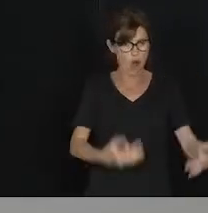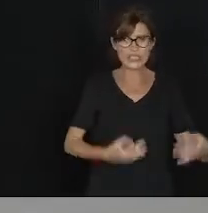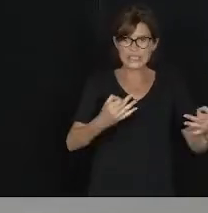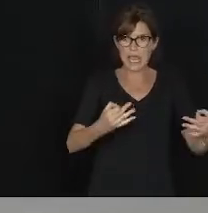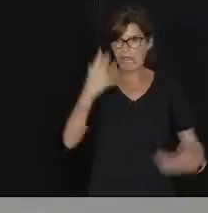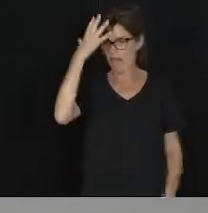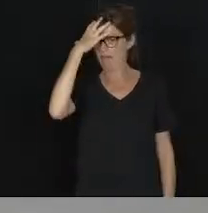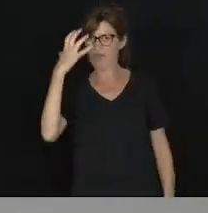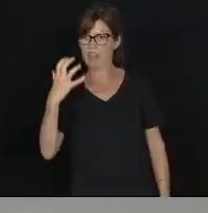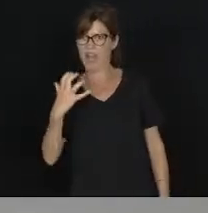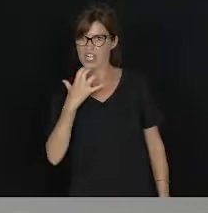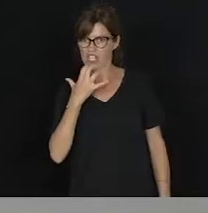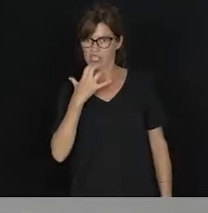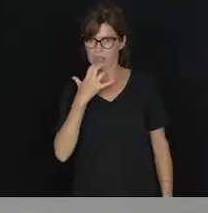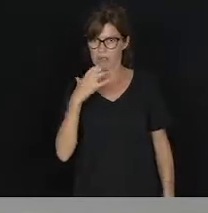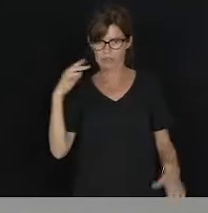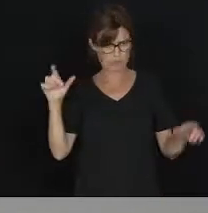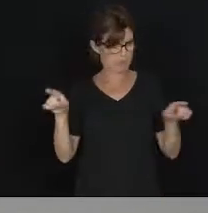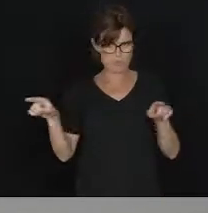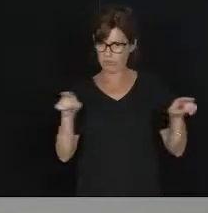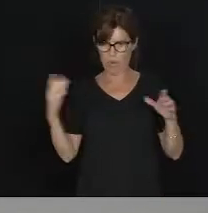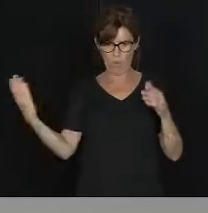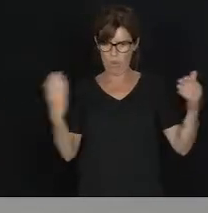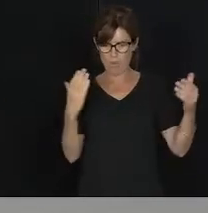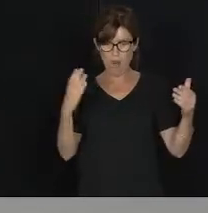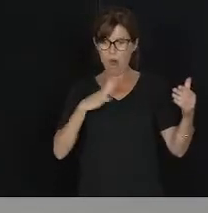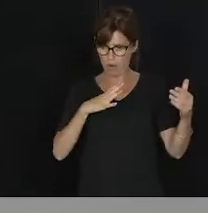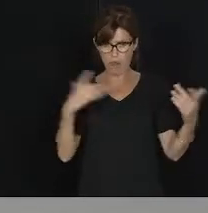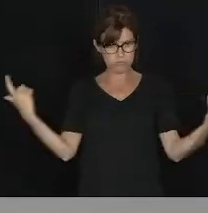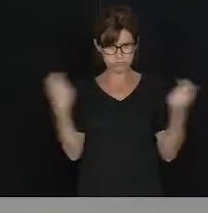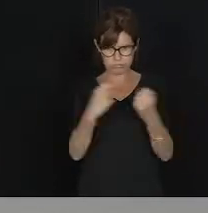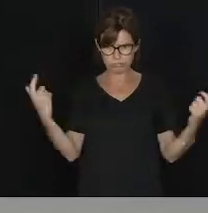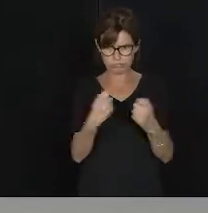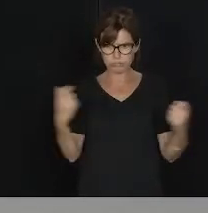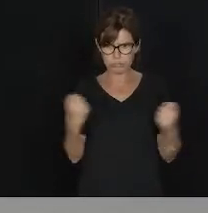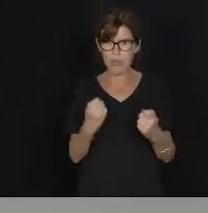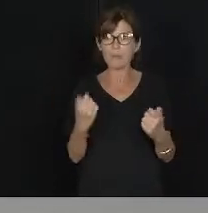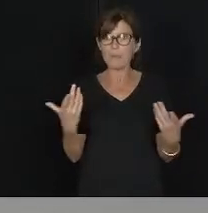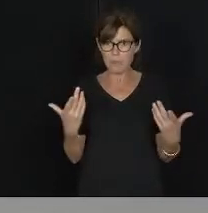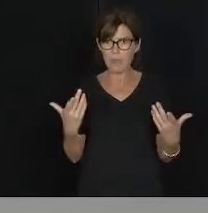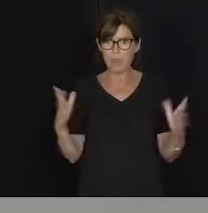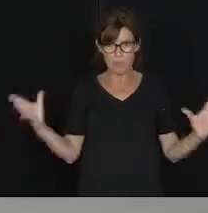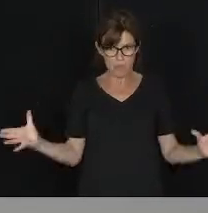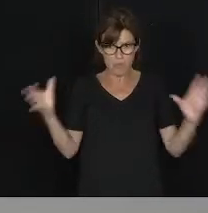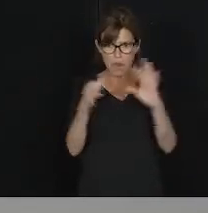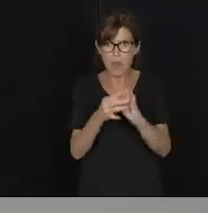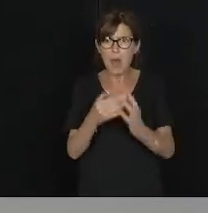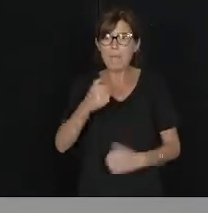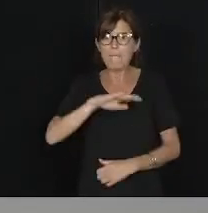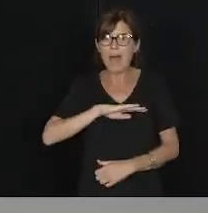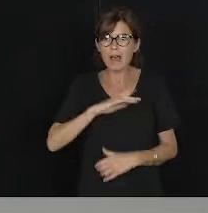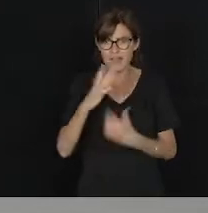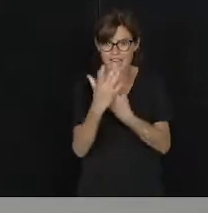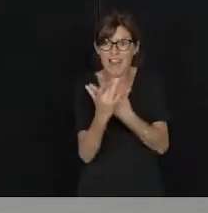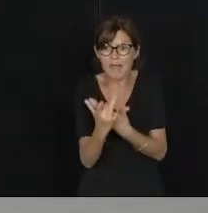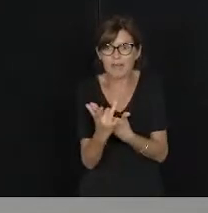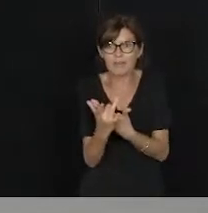qu'elle est frappante lorsqu'on s'arrête sur les évocations du temps par correspondance. Parce que l'évocation du temps, c'est à la